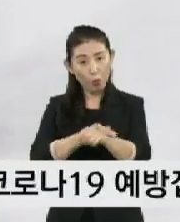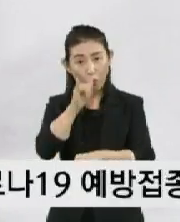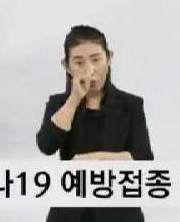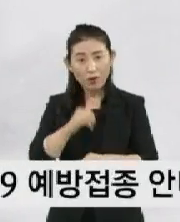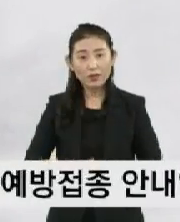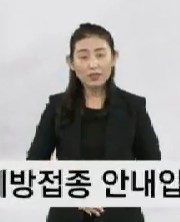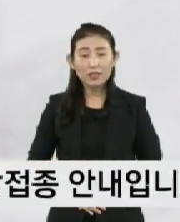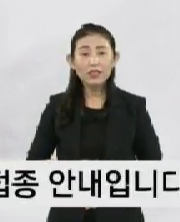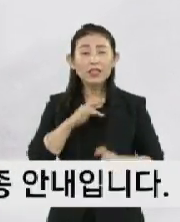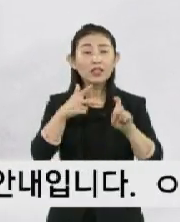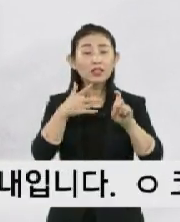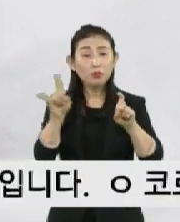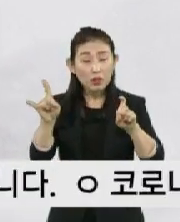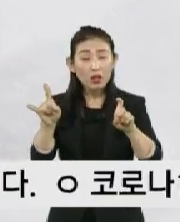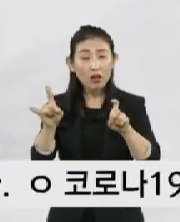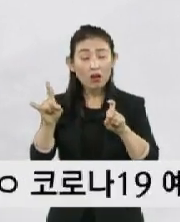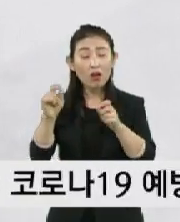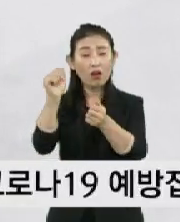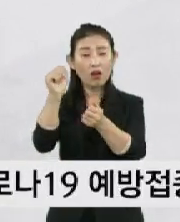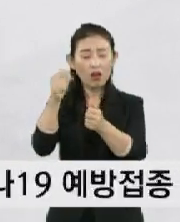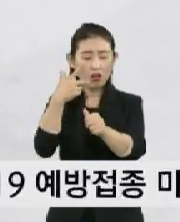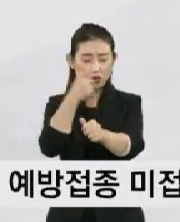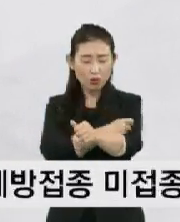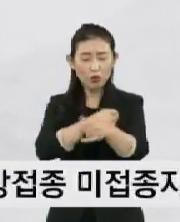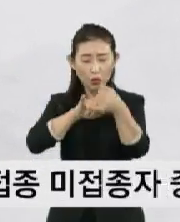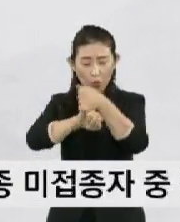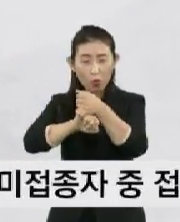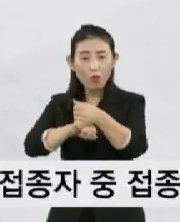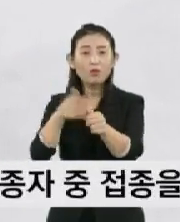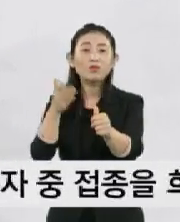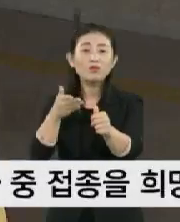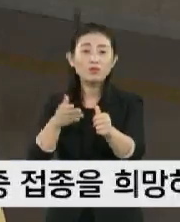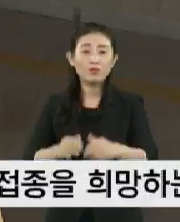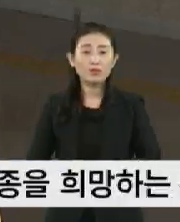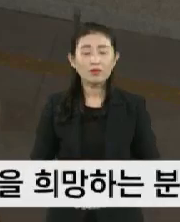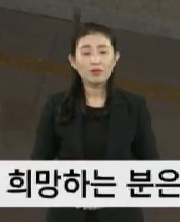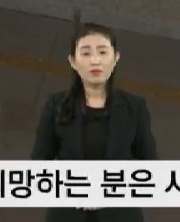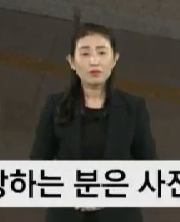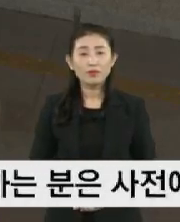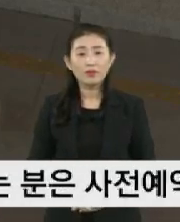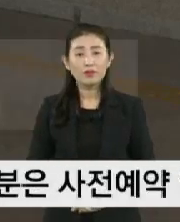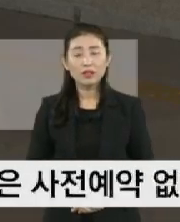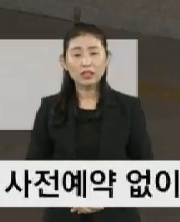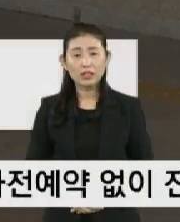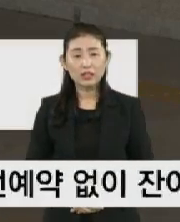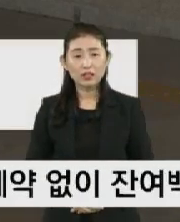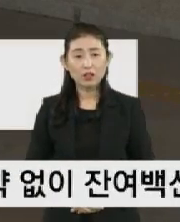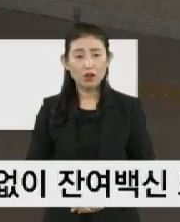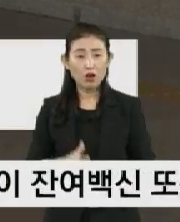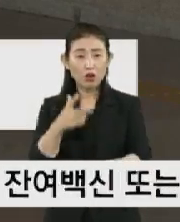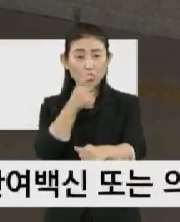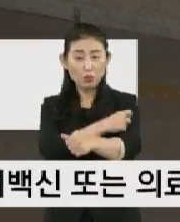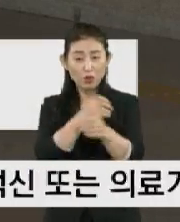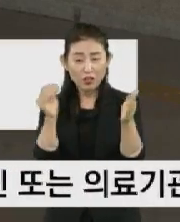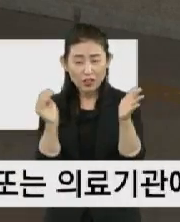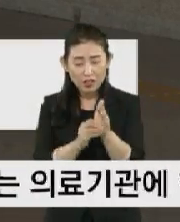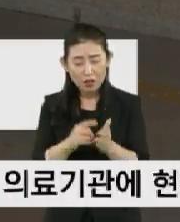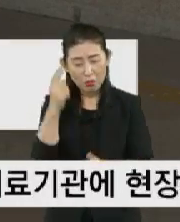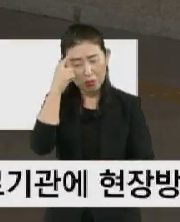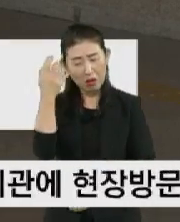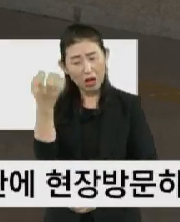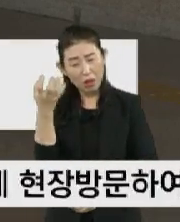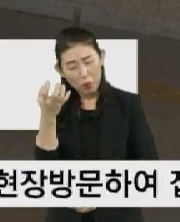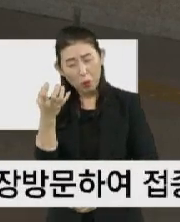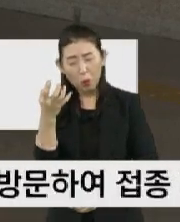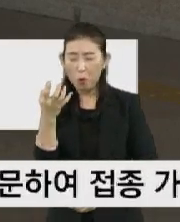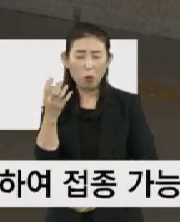만큼 10대들의 백신 접종에 관심을 가져줄 것을 당부했습니다. 가벼운 두통이나 뭐 이 정도, 그래서 특별한 이상